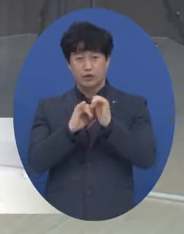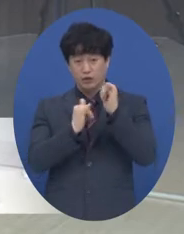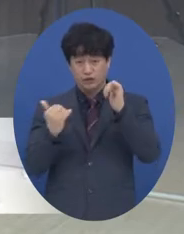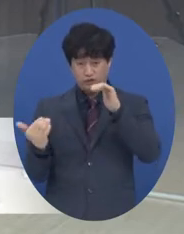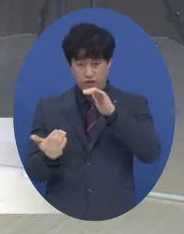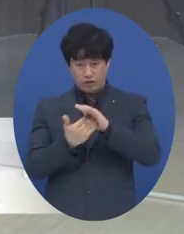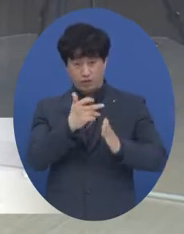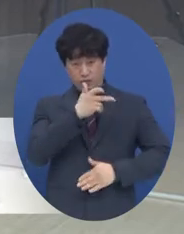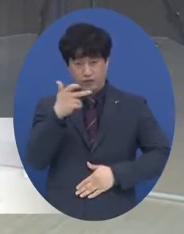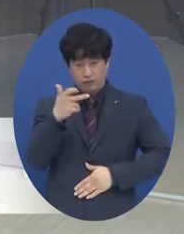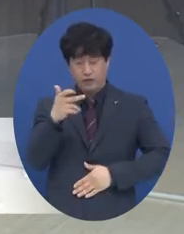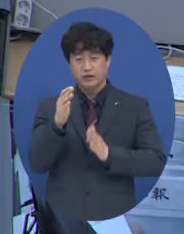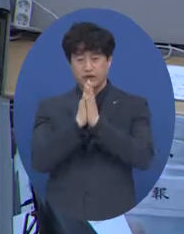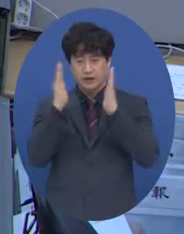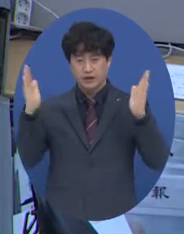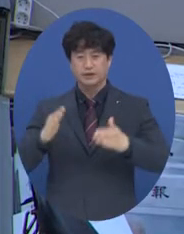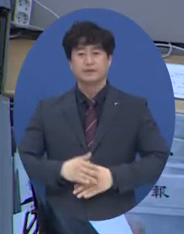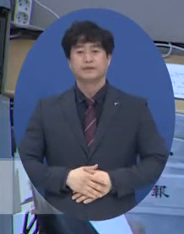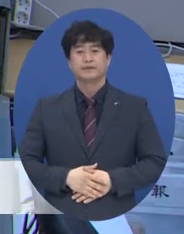차수 기잡니다